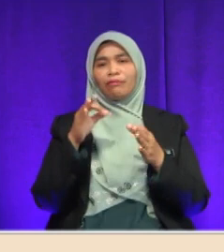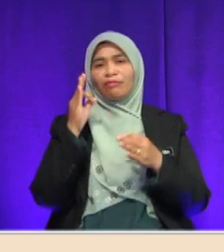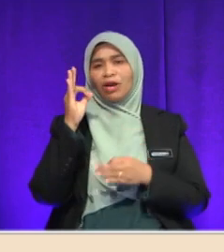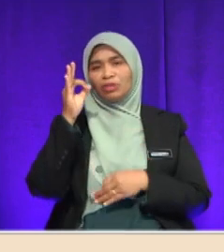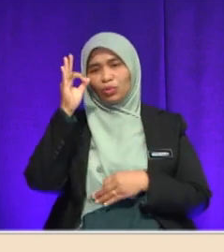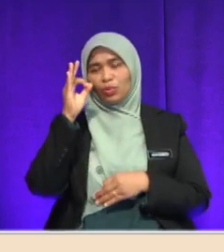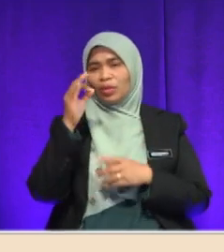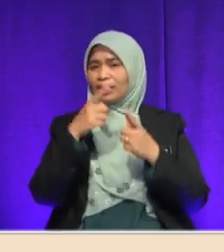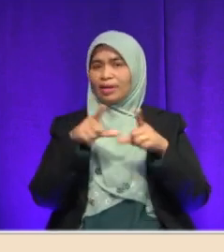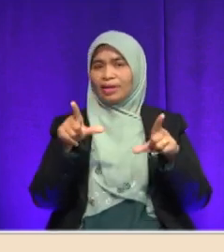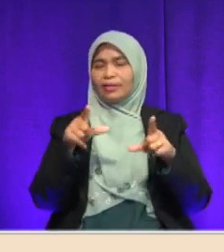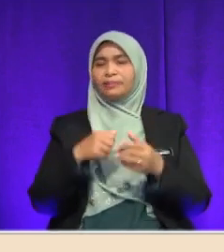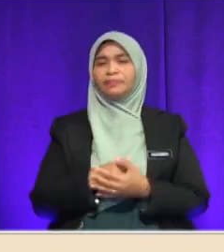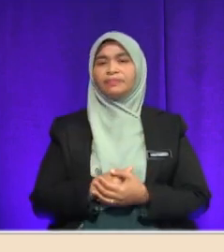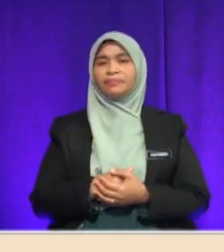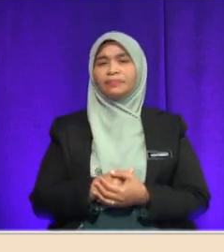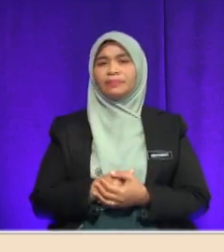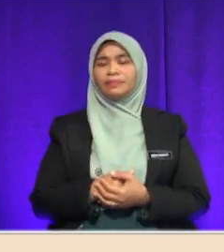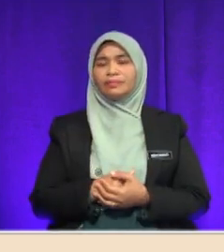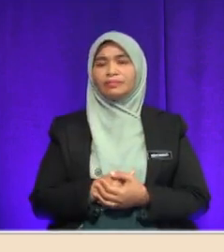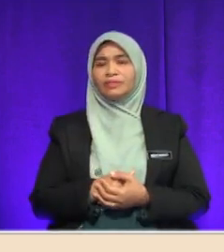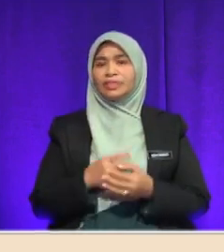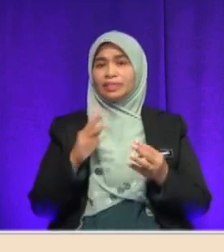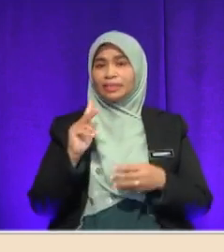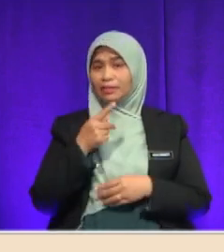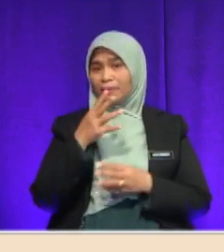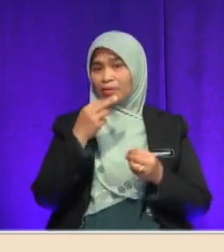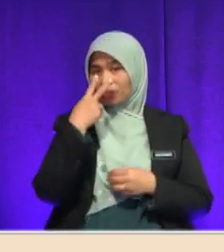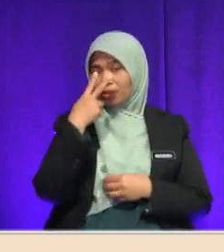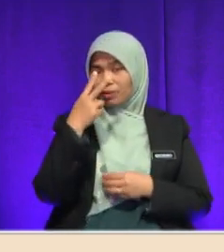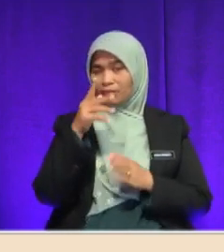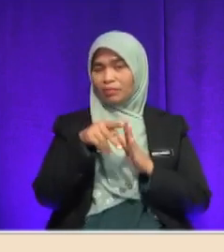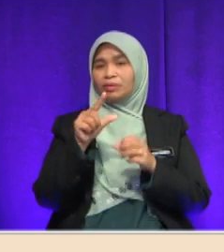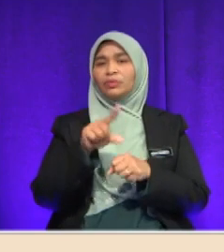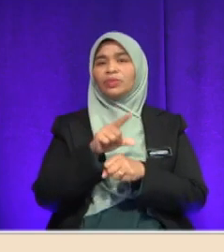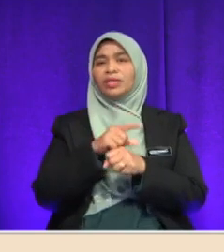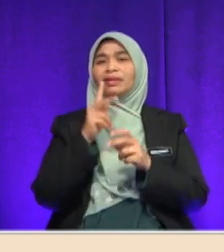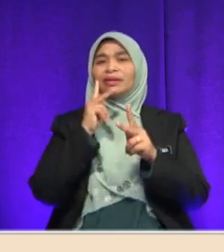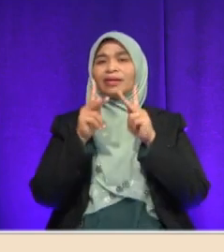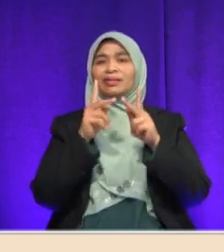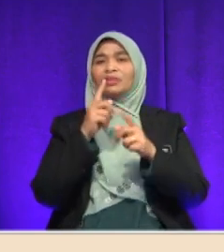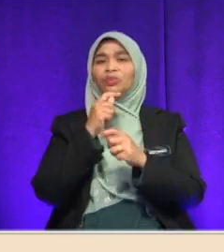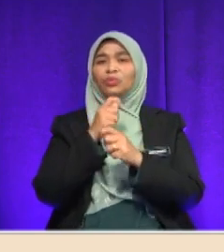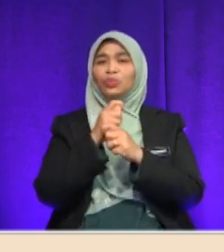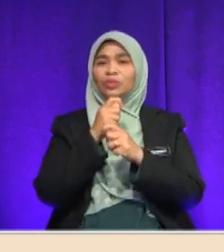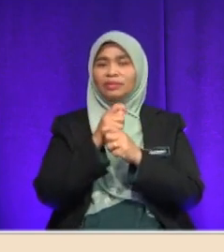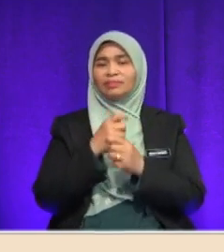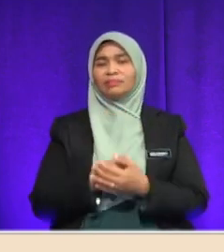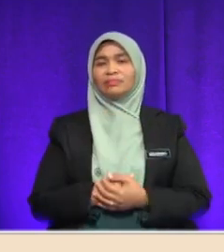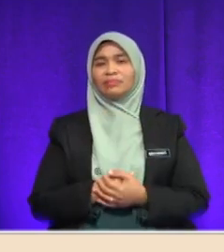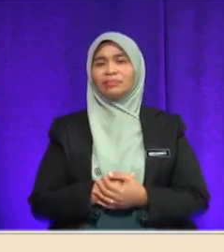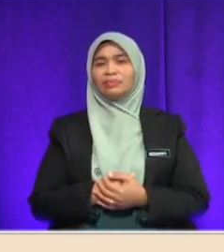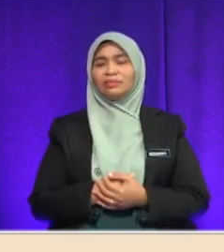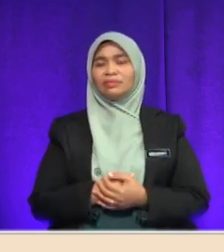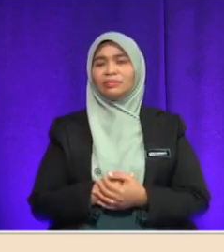dalam kalangan pengguna. Okay, kita nak lihat penggunaan kata tugas kita adalah terangkan. Okey,